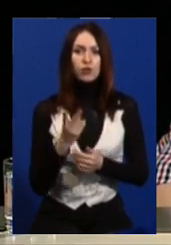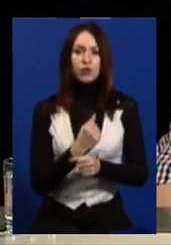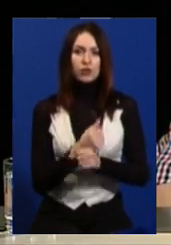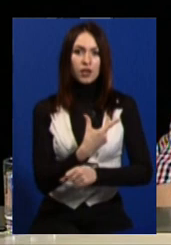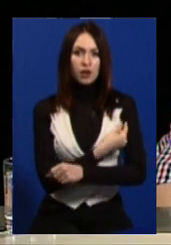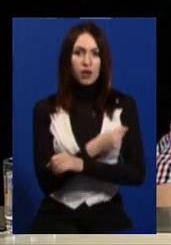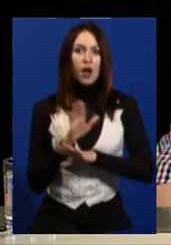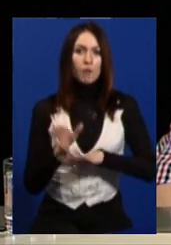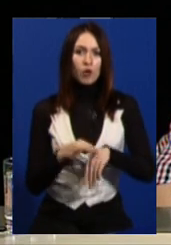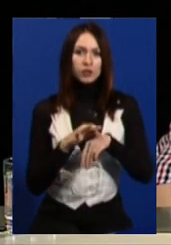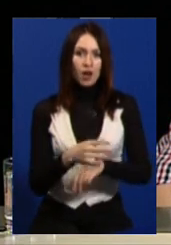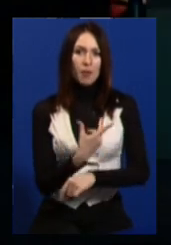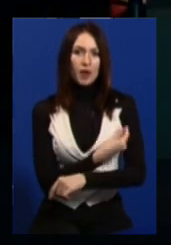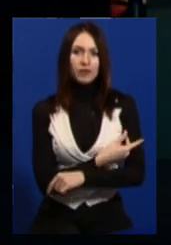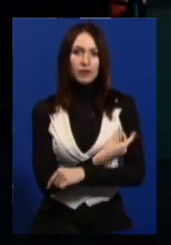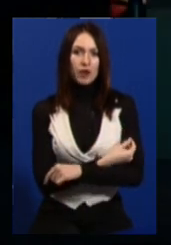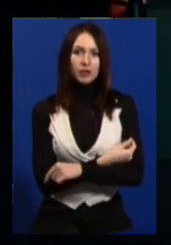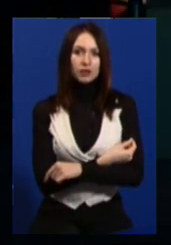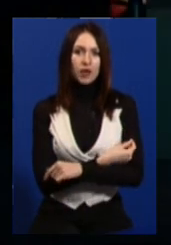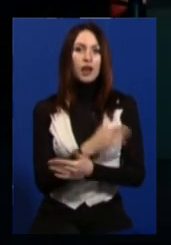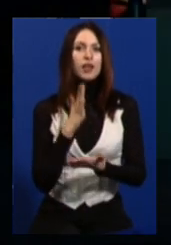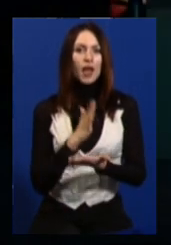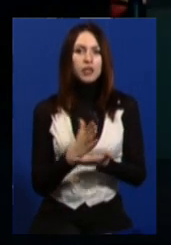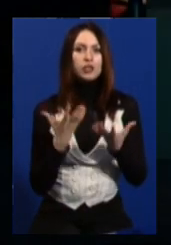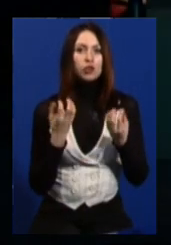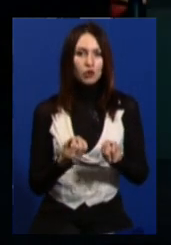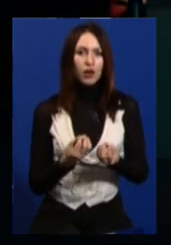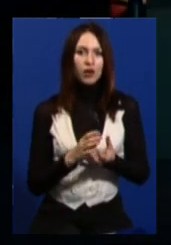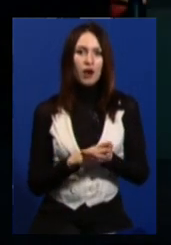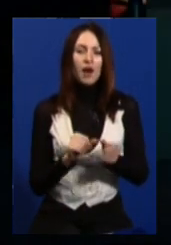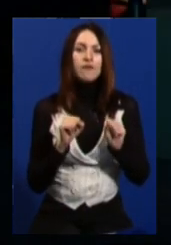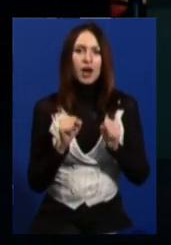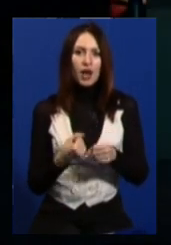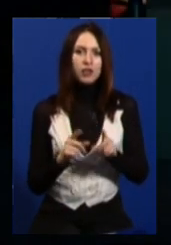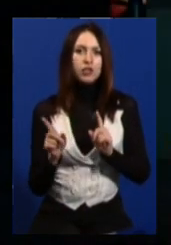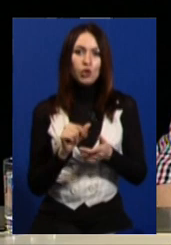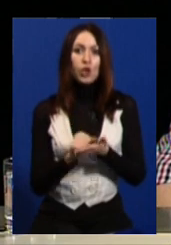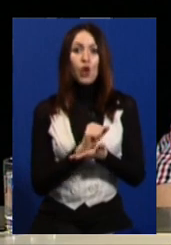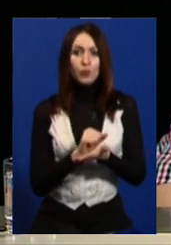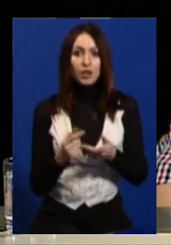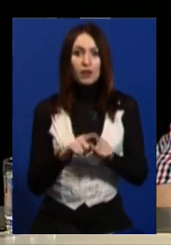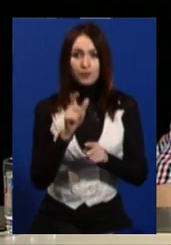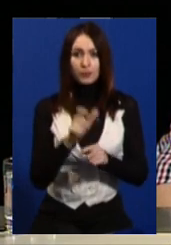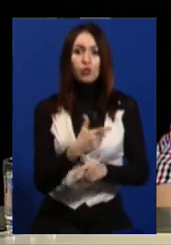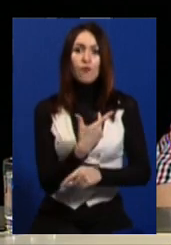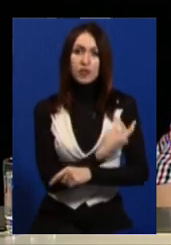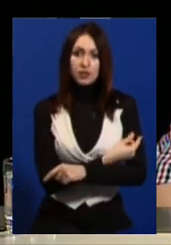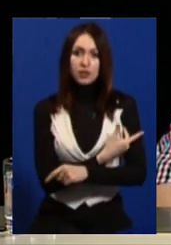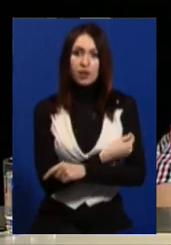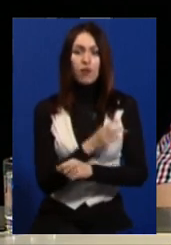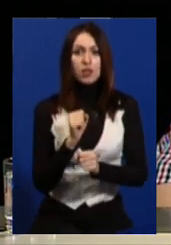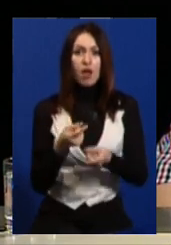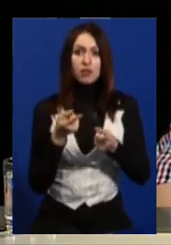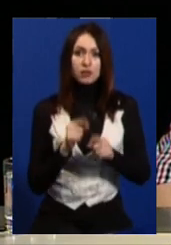после проведенных прививок. Есть еще вероятность, что документально эти люди вакцинированы, а на самом